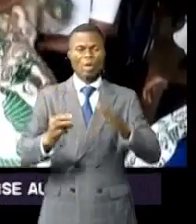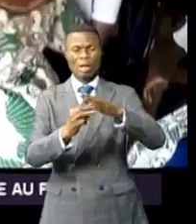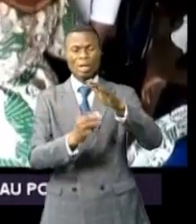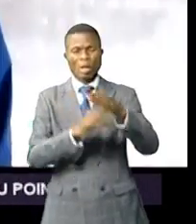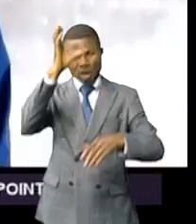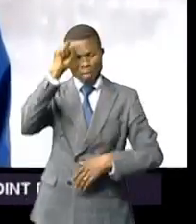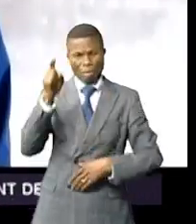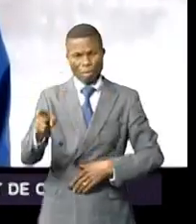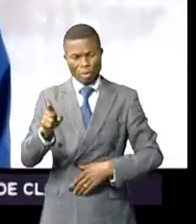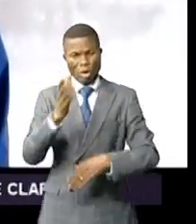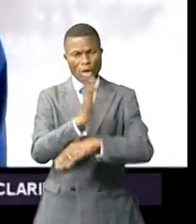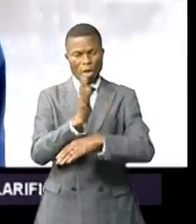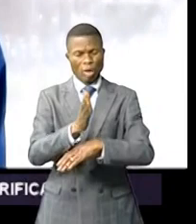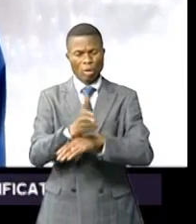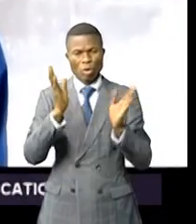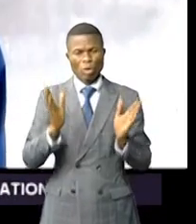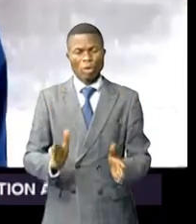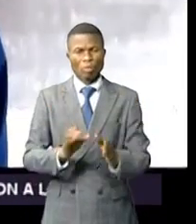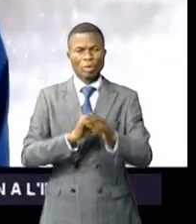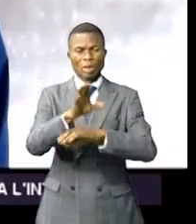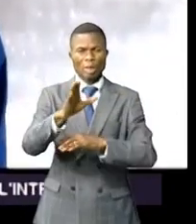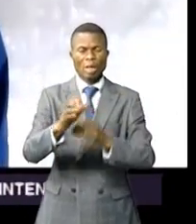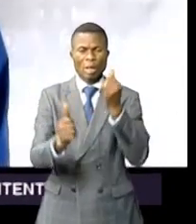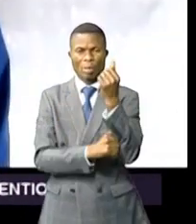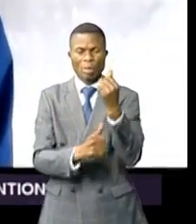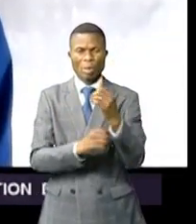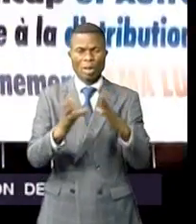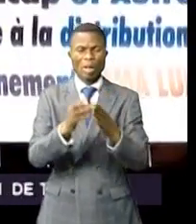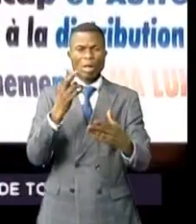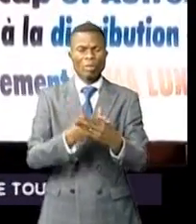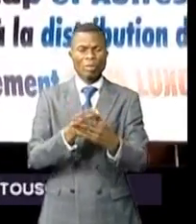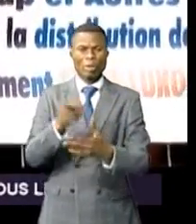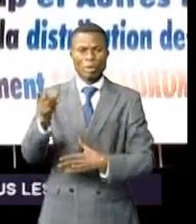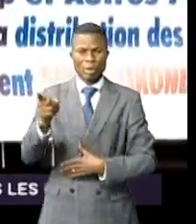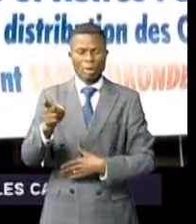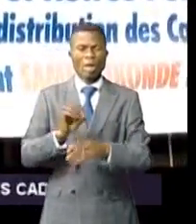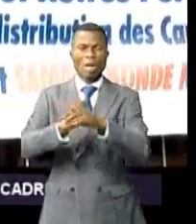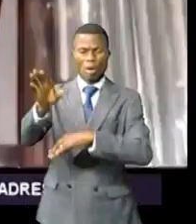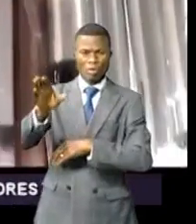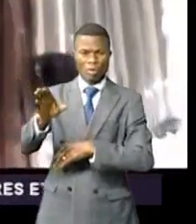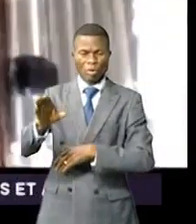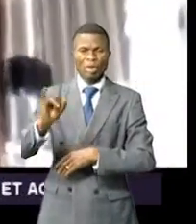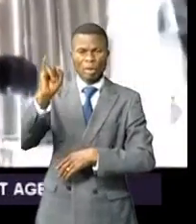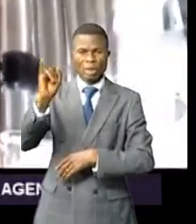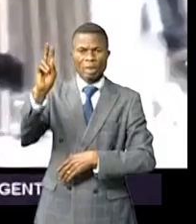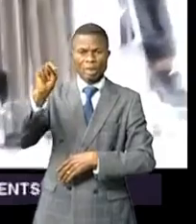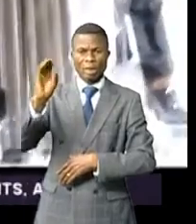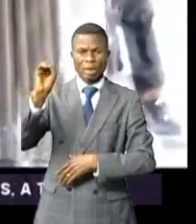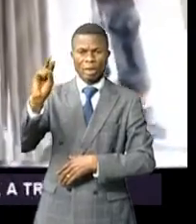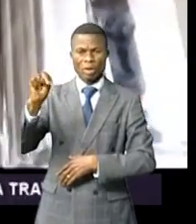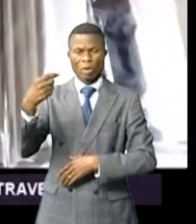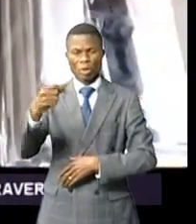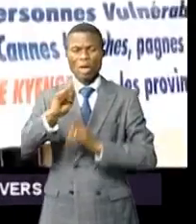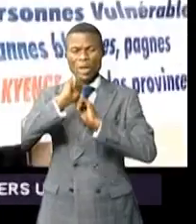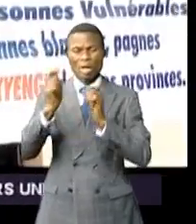Ebongo. Selon les conseillers du ministre délégué chargé des personnes vivant avec handicap dépêché à Inongo, ces gestes visent